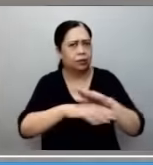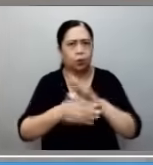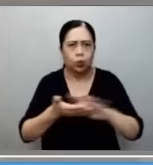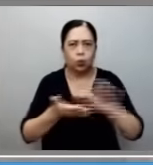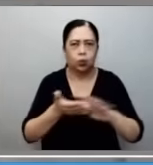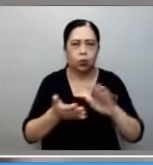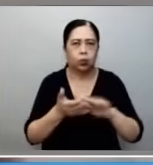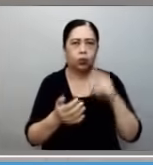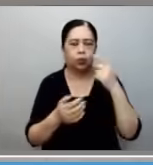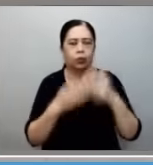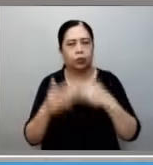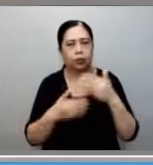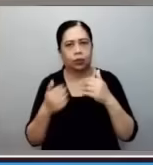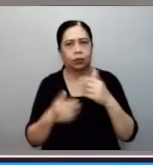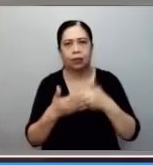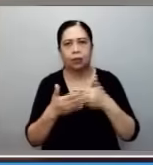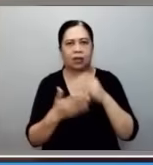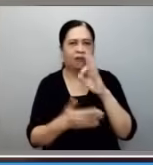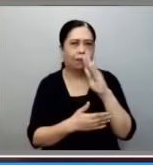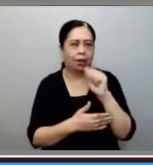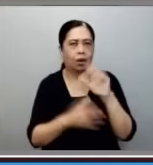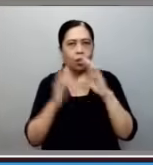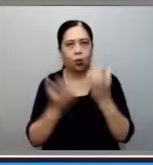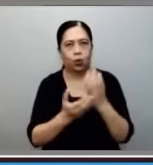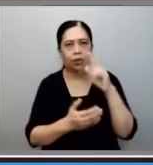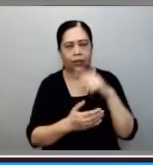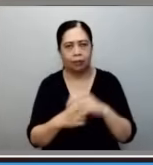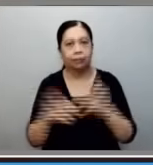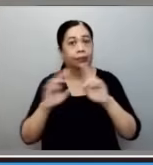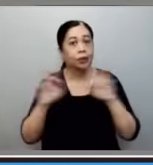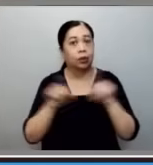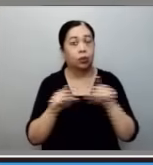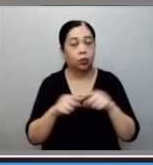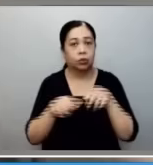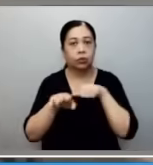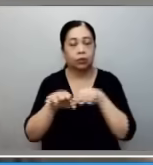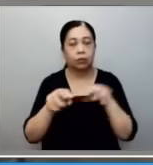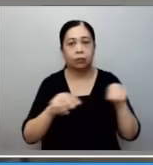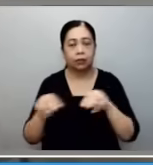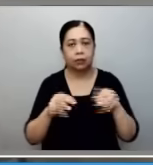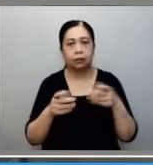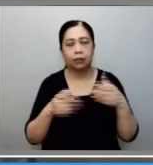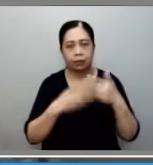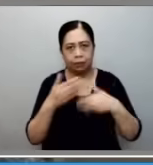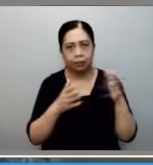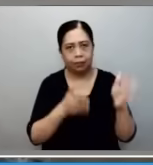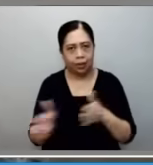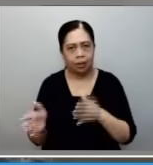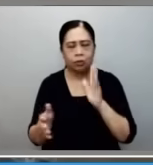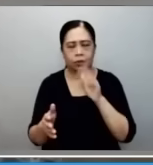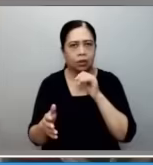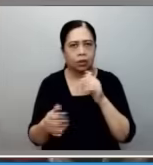sa operasyon sa FIBA World Cup sa bansa. Nakalatag na rin daw ang kanilang traffic management plan. Hindi naman daw magkakaroon ng